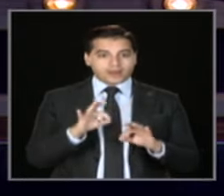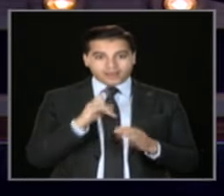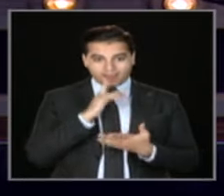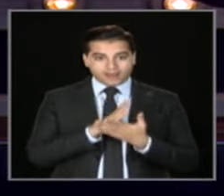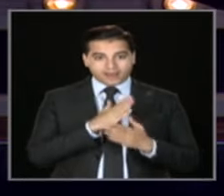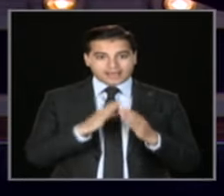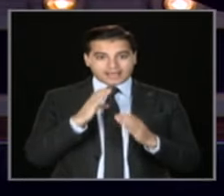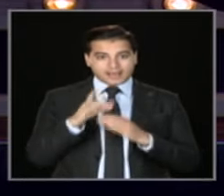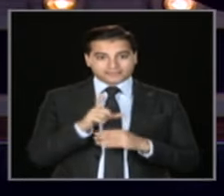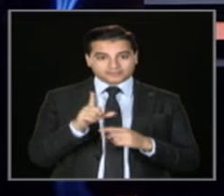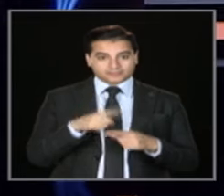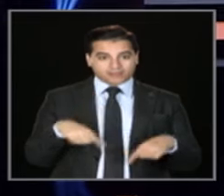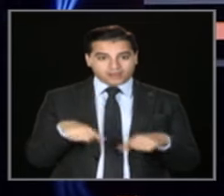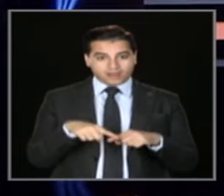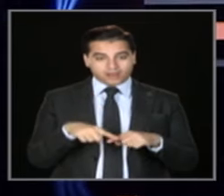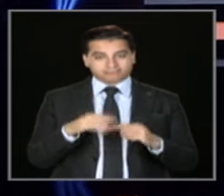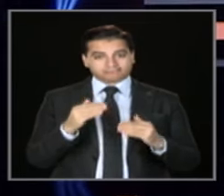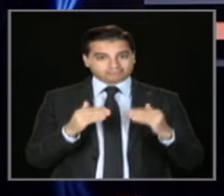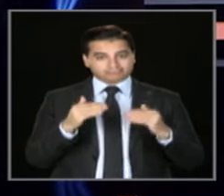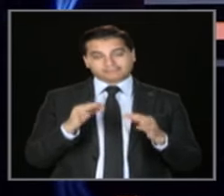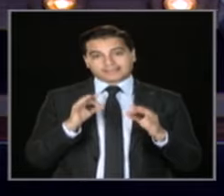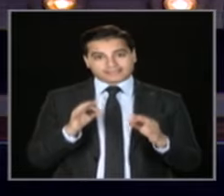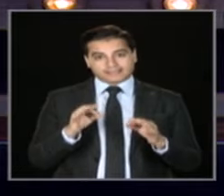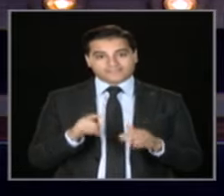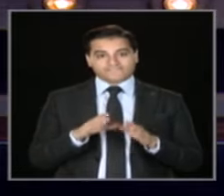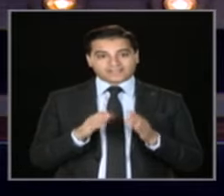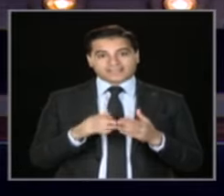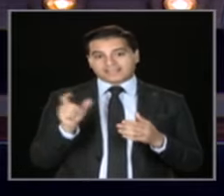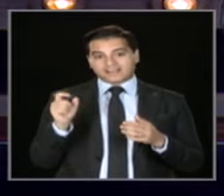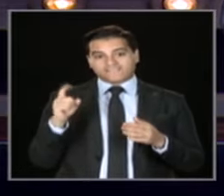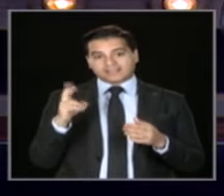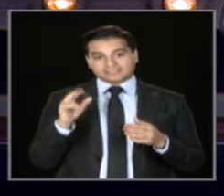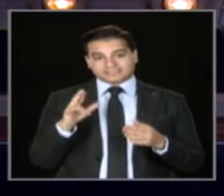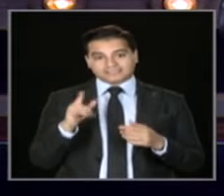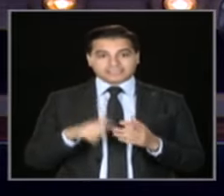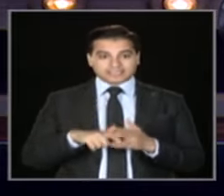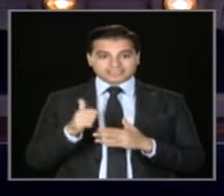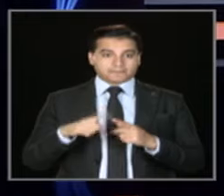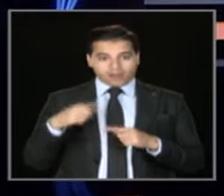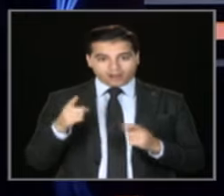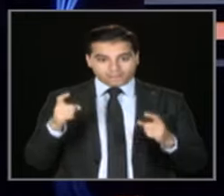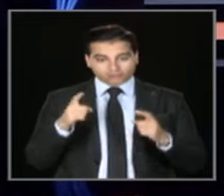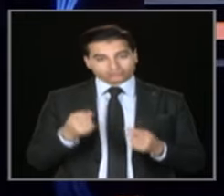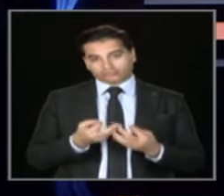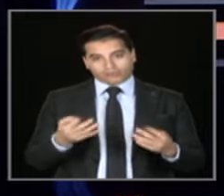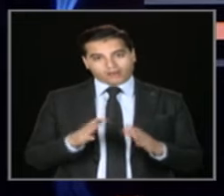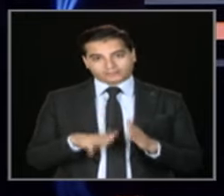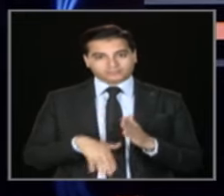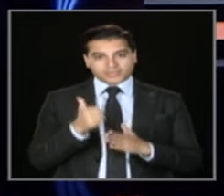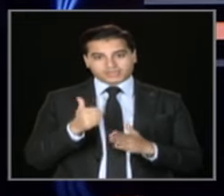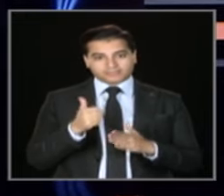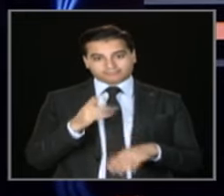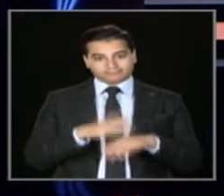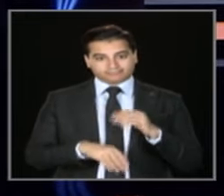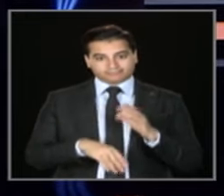الاجابات الصحيحه متقاربه جدا يعني فريق نفرتيتي تكسبوا الماتش اللي جاي خلاص رجعتوا تاني